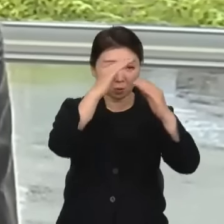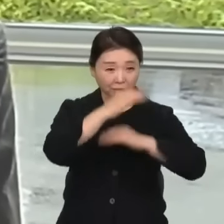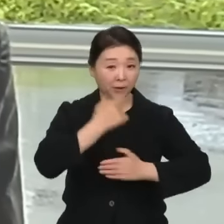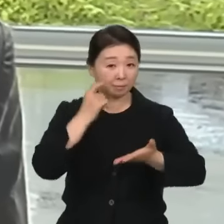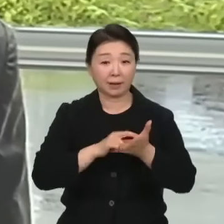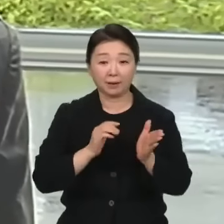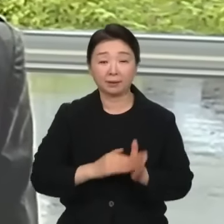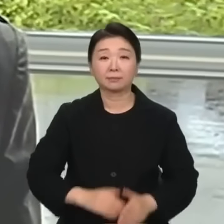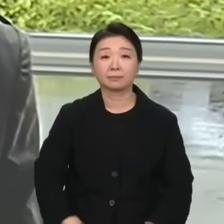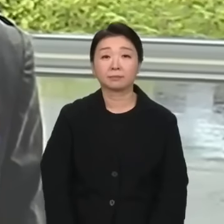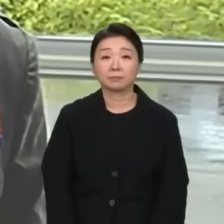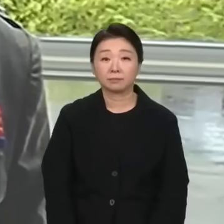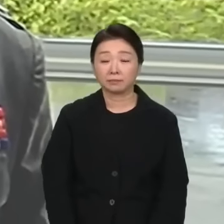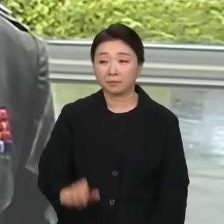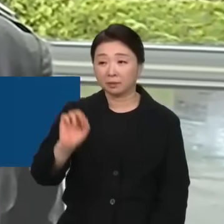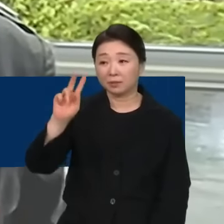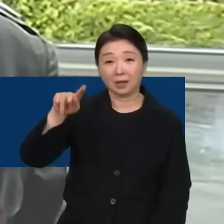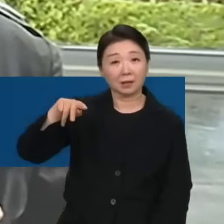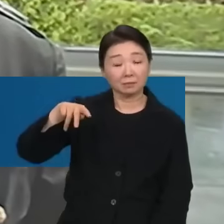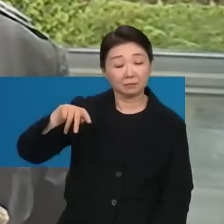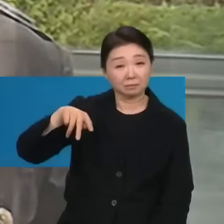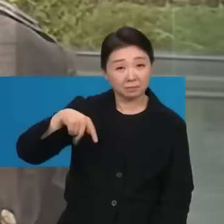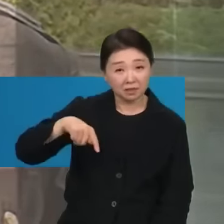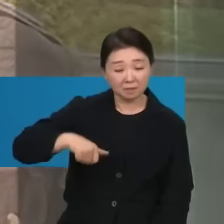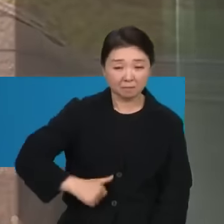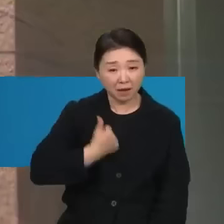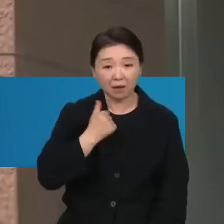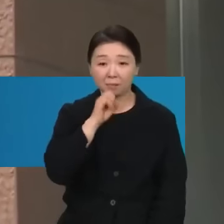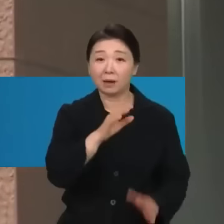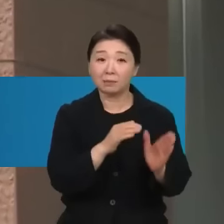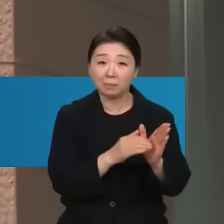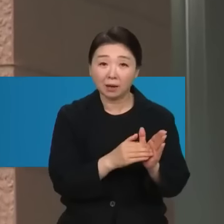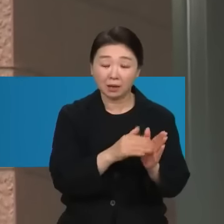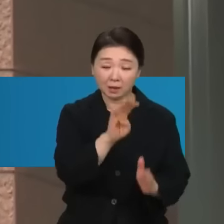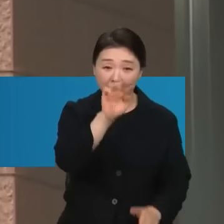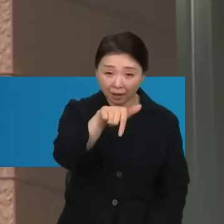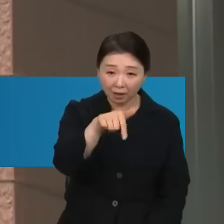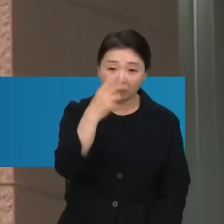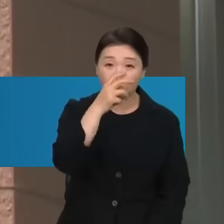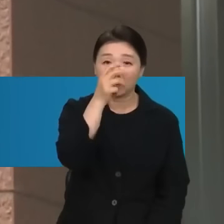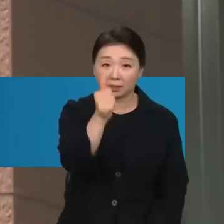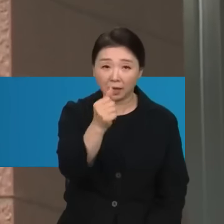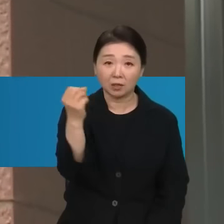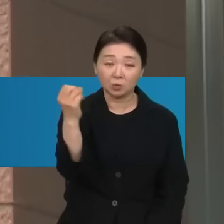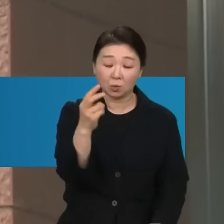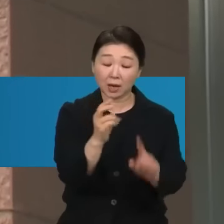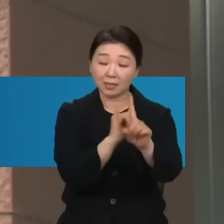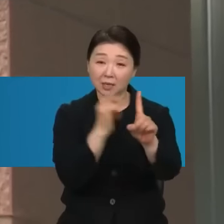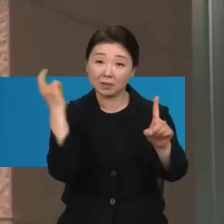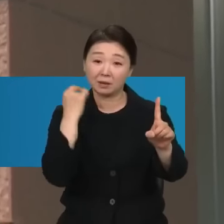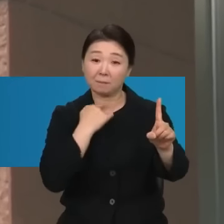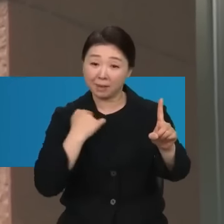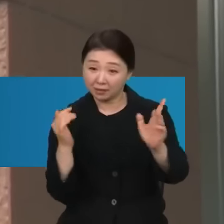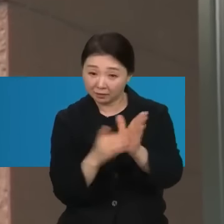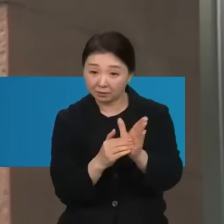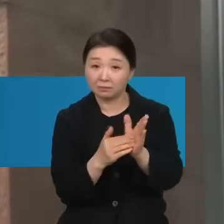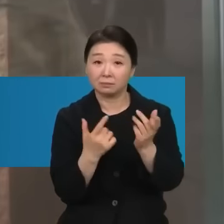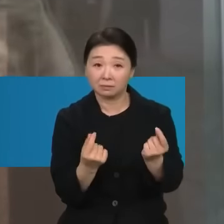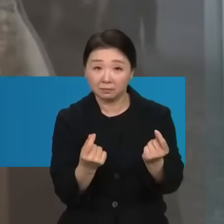취재했습니다. 이 VIP 경로 발언, 그동안은 박정훈 전 해병대 수사단장 한 사람만 들었다고